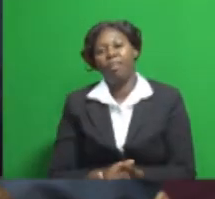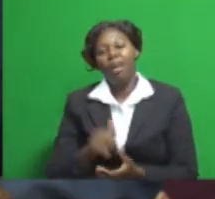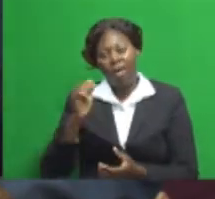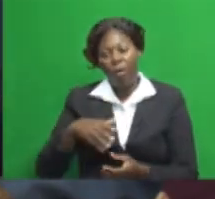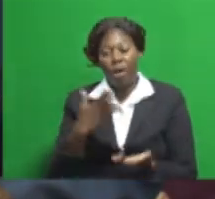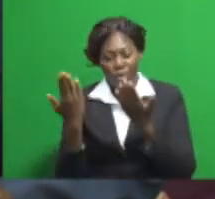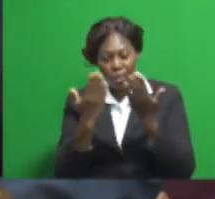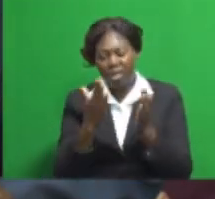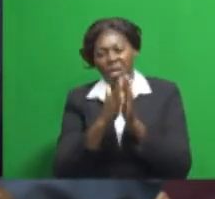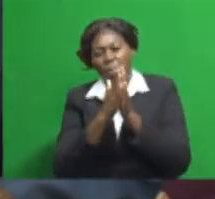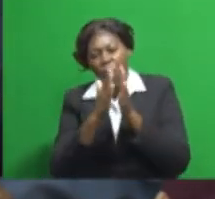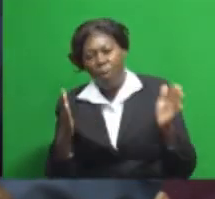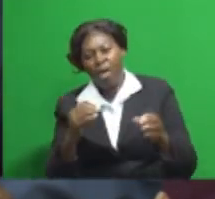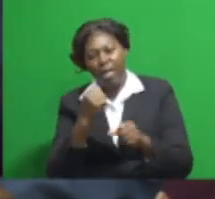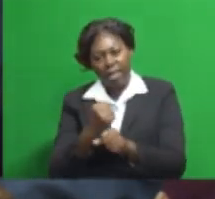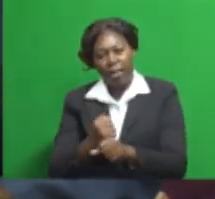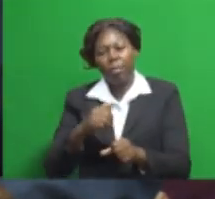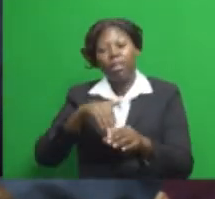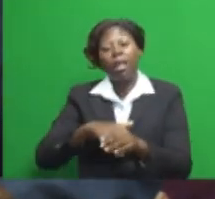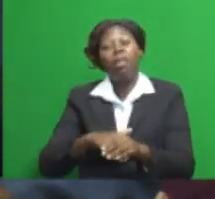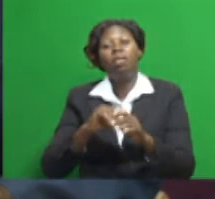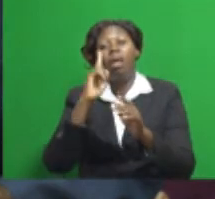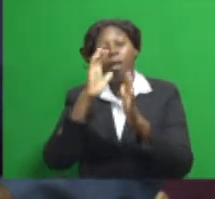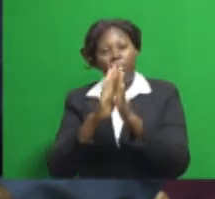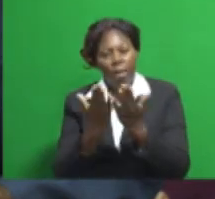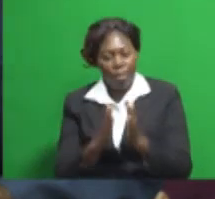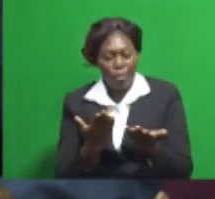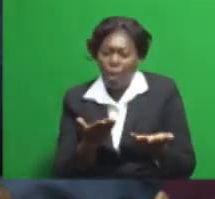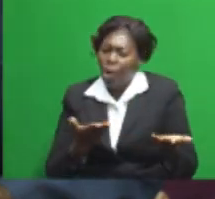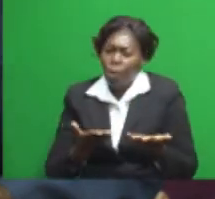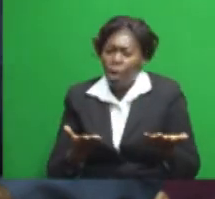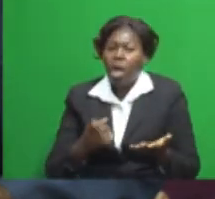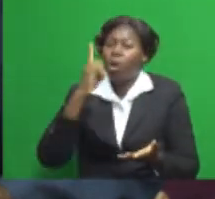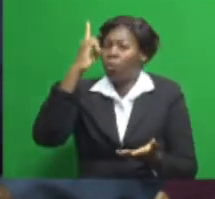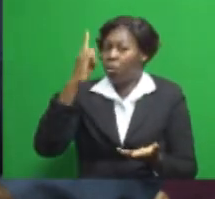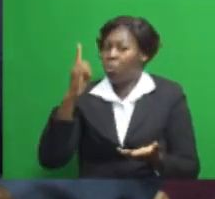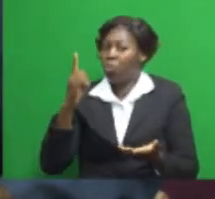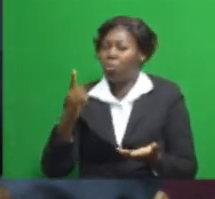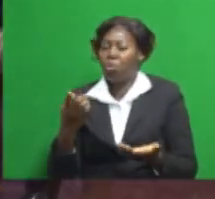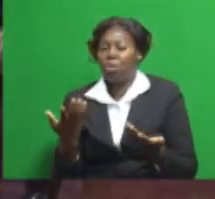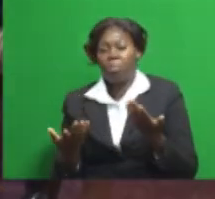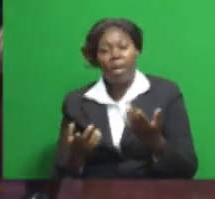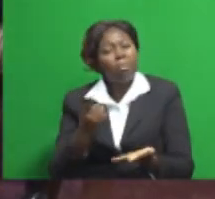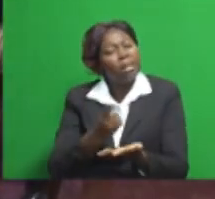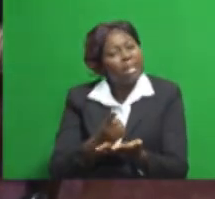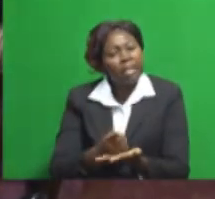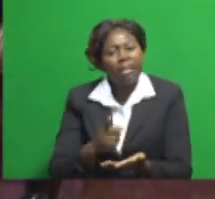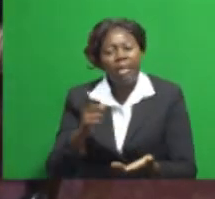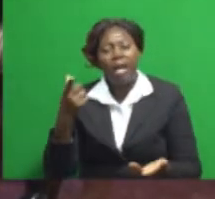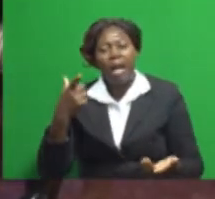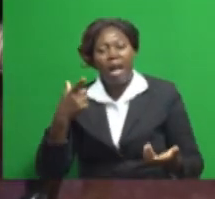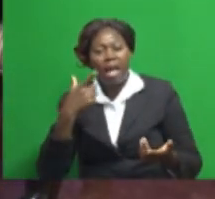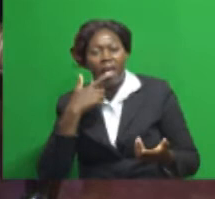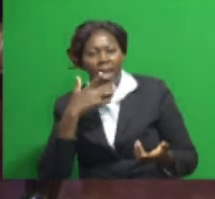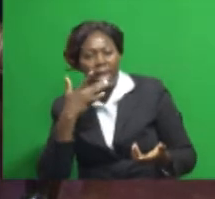mwari kunga asina simba. Alright. Asi mukudaro achiramba ari mwari. Alright. Mufananidzo wekutanga uri pamurume